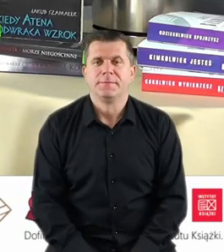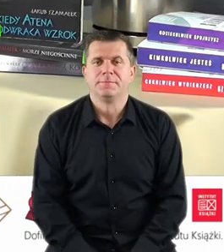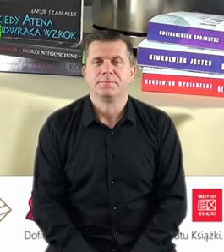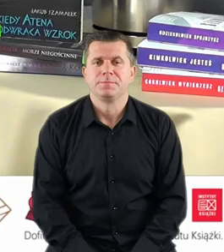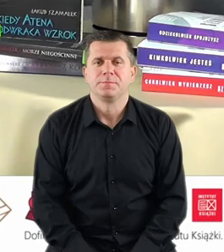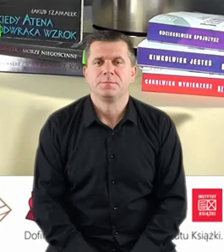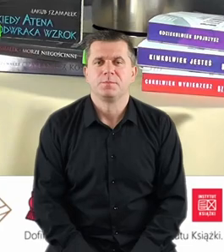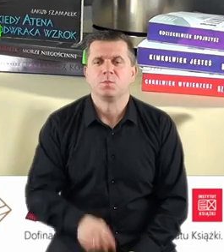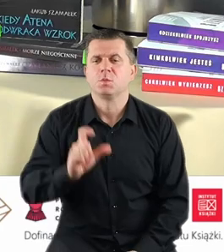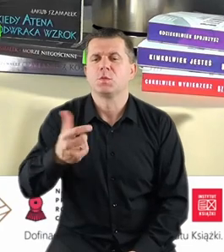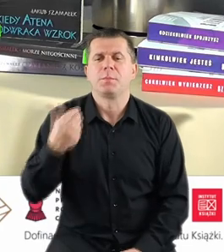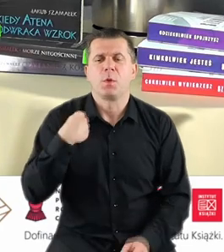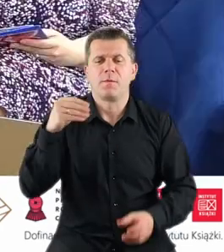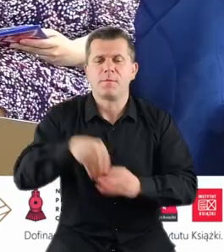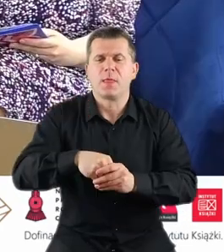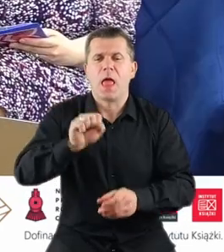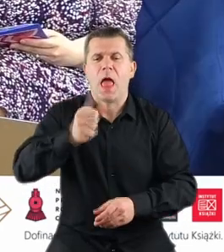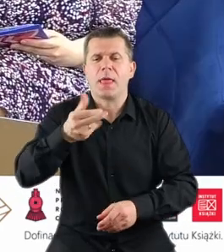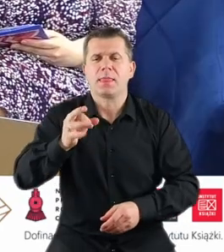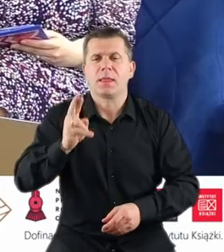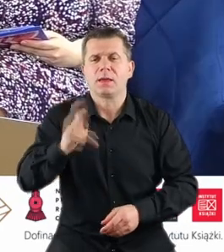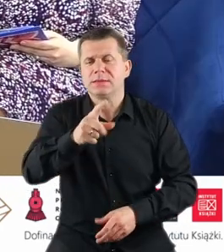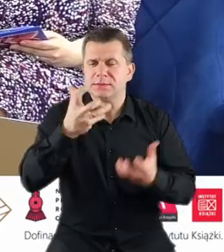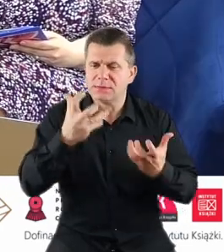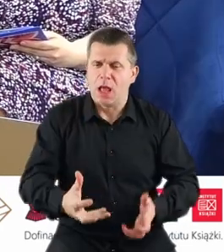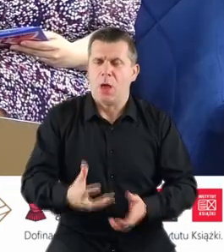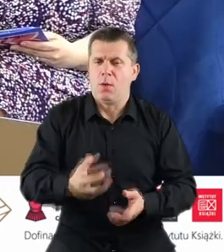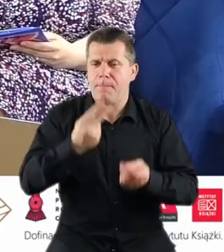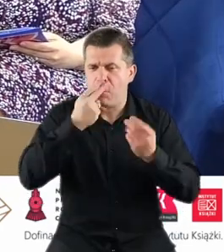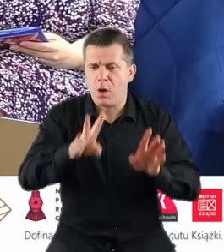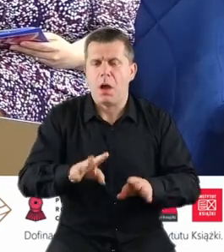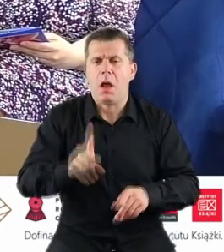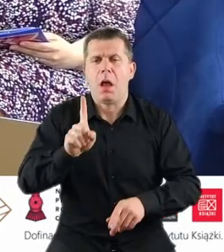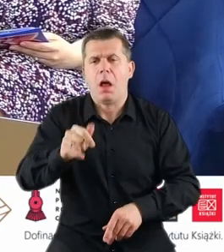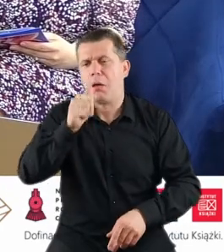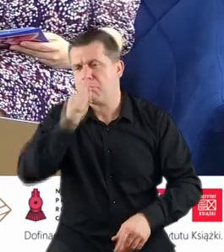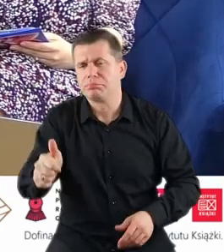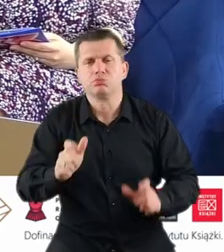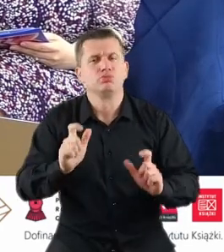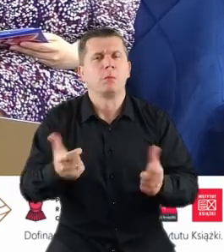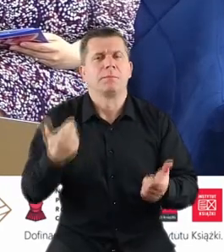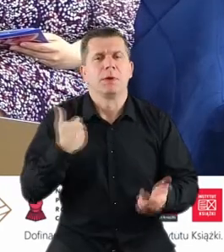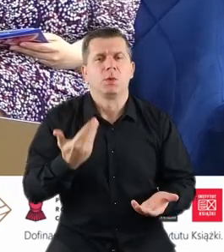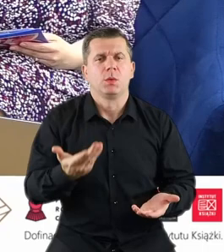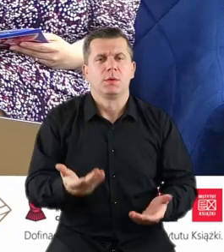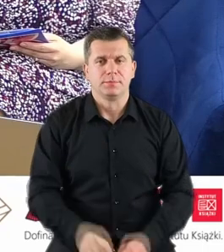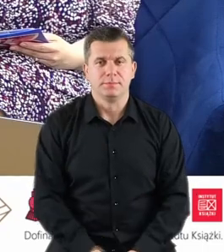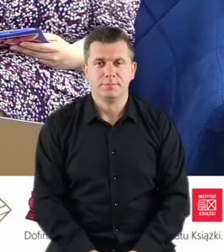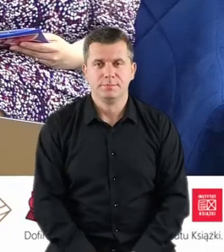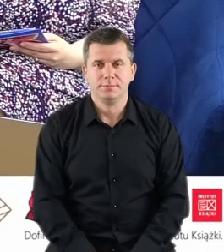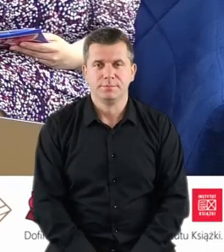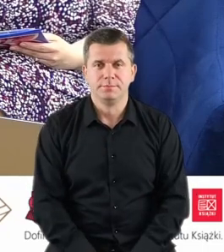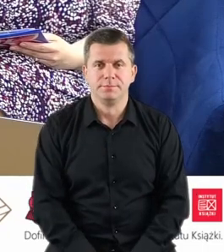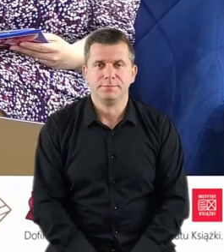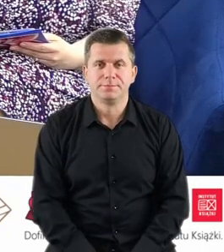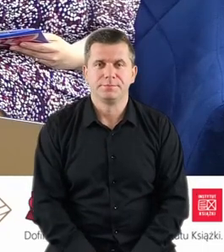No to co było takiego w tym antyku, co koniecznie chciał wam pokazać, a nie mógł w naukowej pracy?